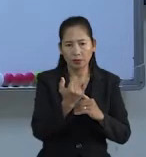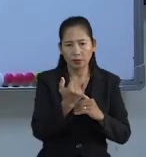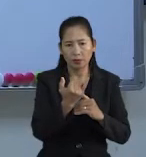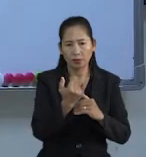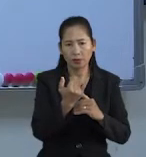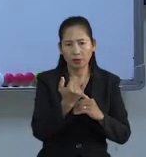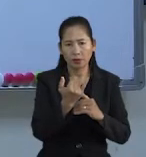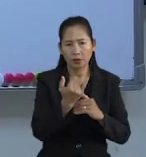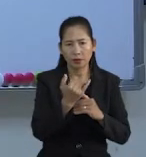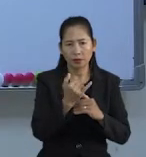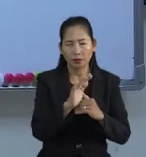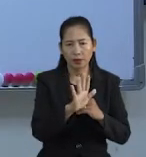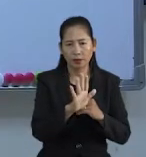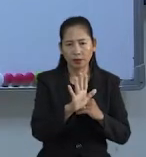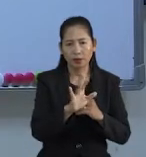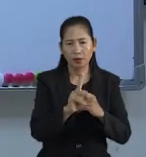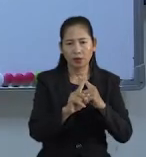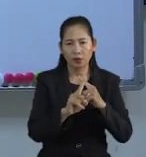pram